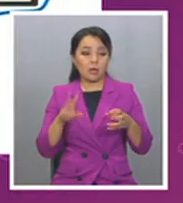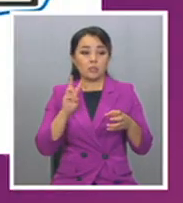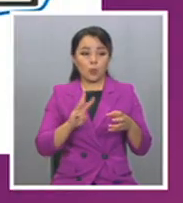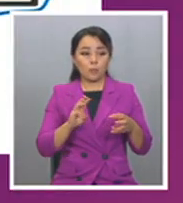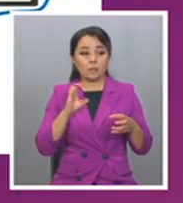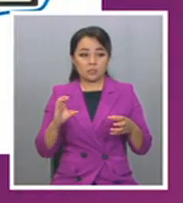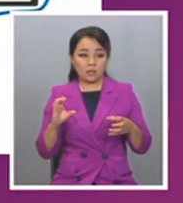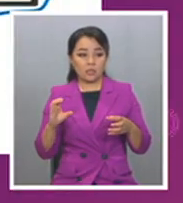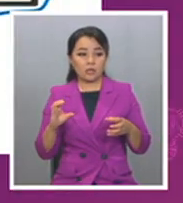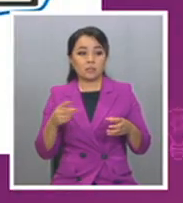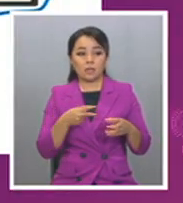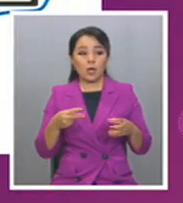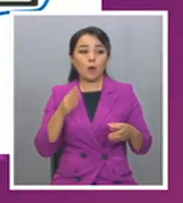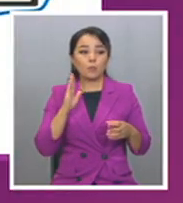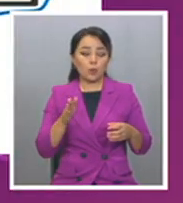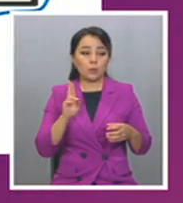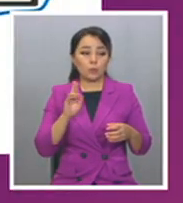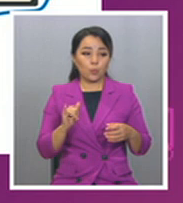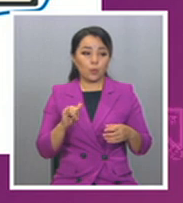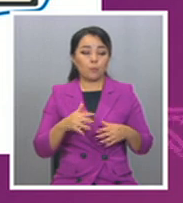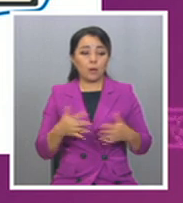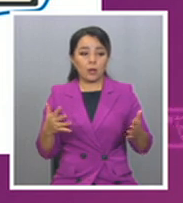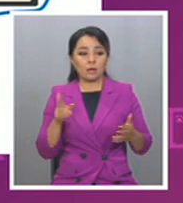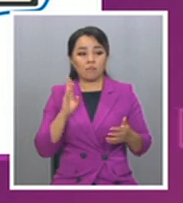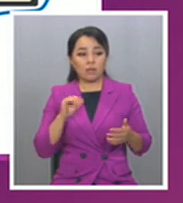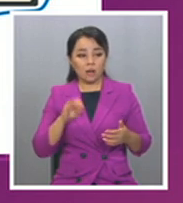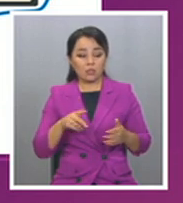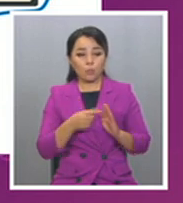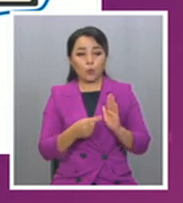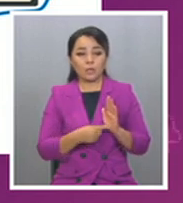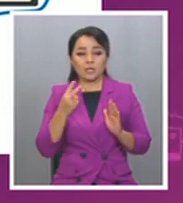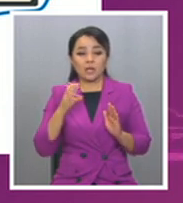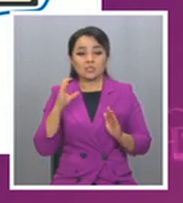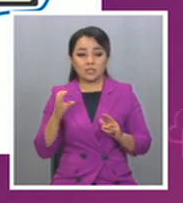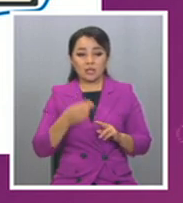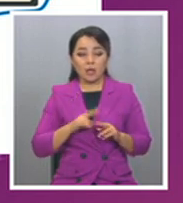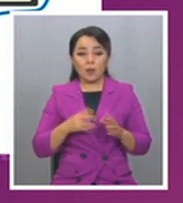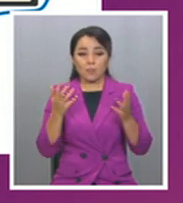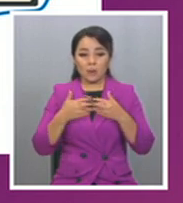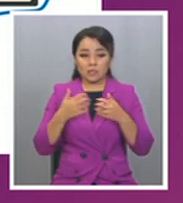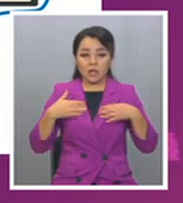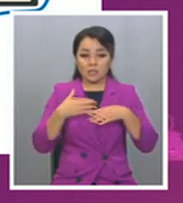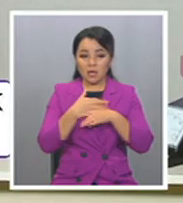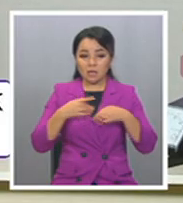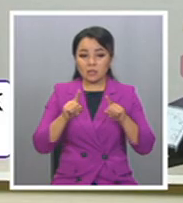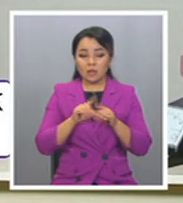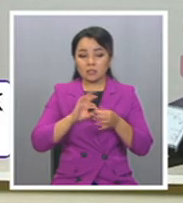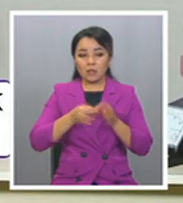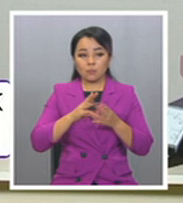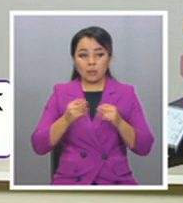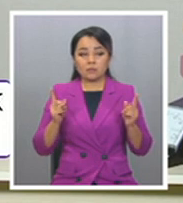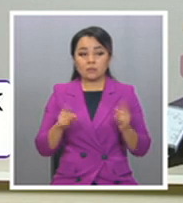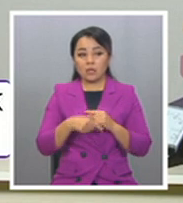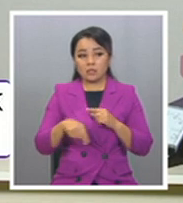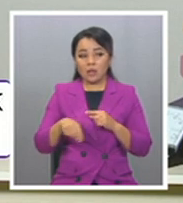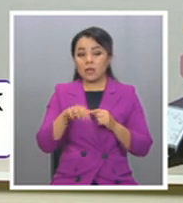болады Qmax квадрат бөлінген 2C. Ал енді механикалық тербеліске тоқталып өтейік. Периодтың жартысына